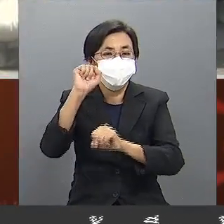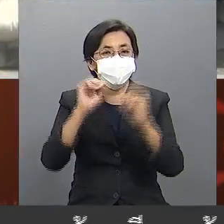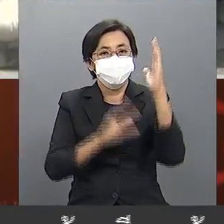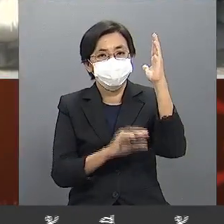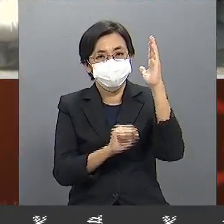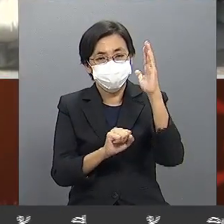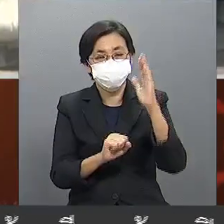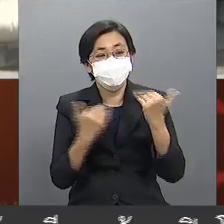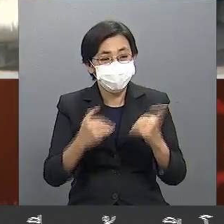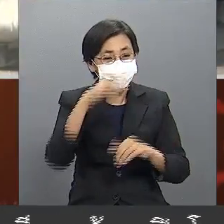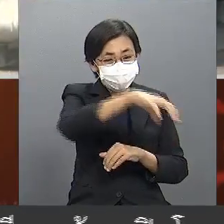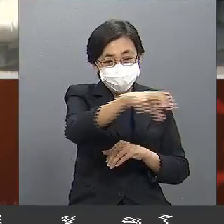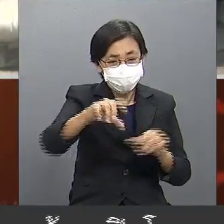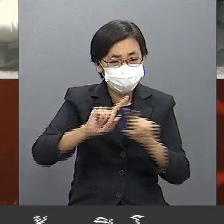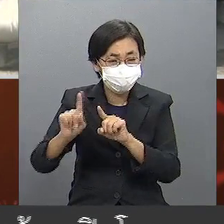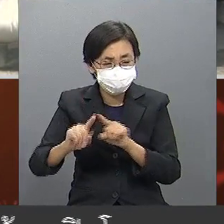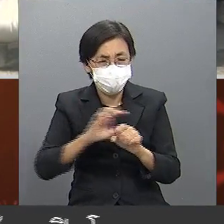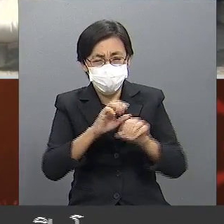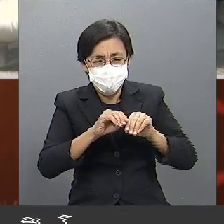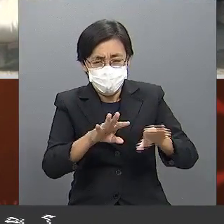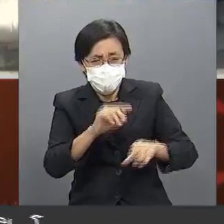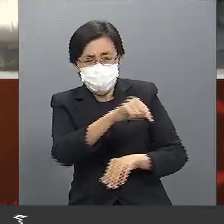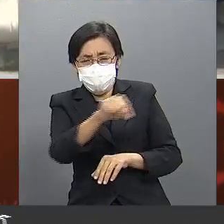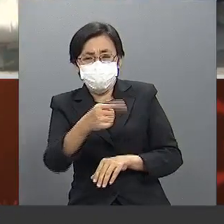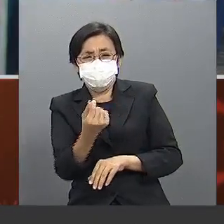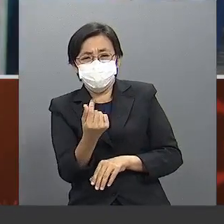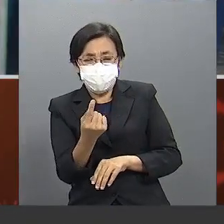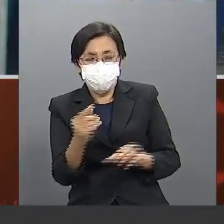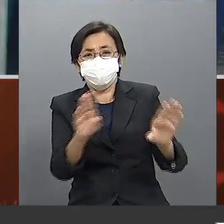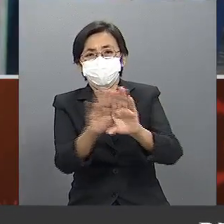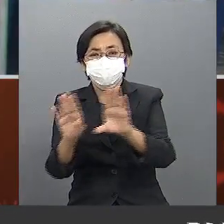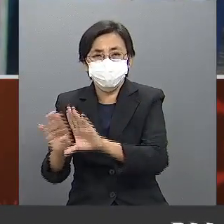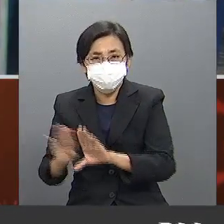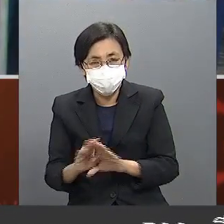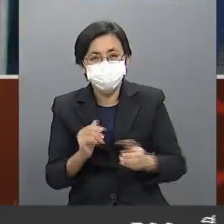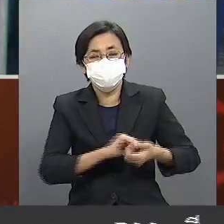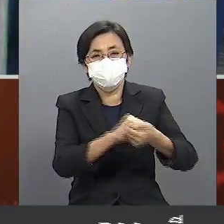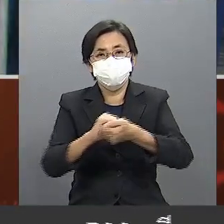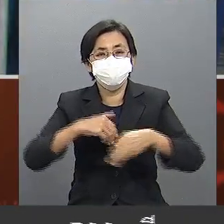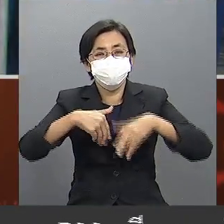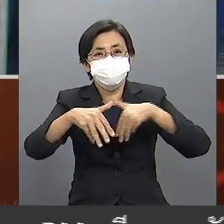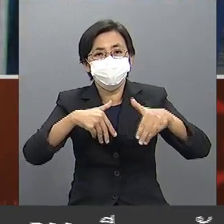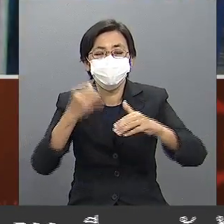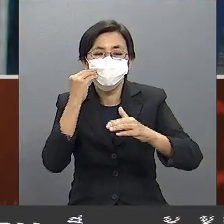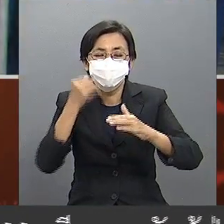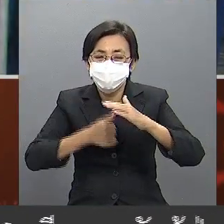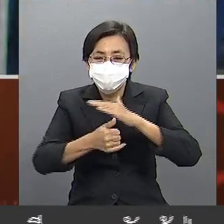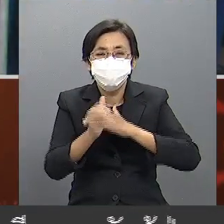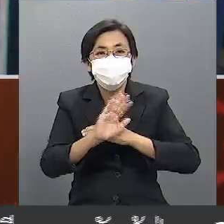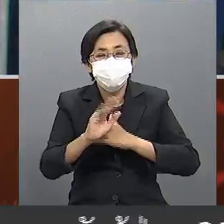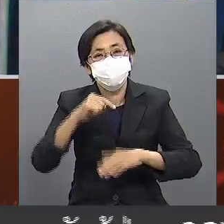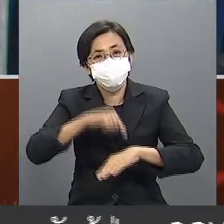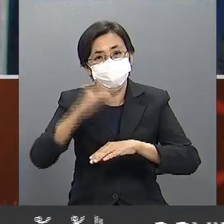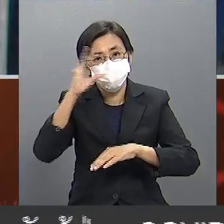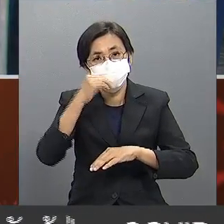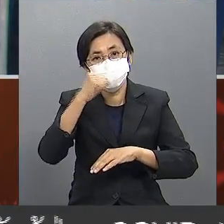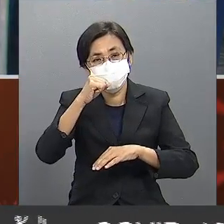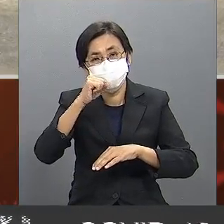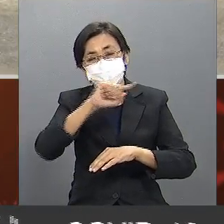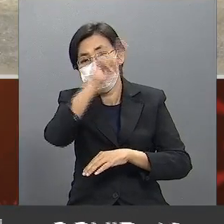บุคลากรทางการแพทย์หลายคนครับวันนี้ก็สวอปหลายคนในหลายๆที่ครับอันนี้คือสิ่งที่เราน่ากังวลเพราะว่าบุคลากรเราก็จะหายไปบางส่ว